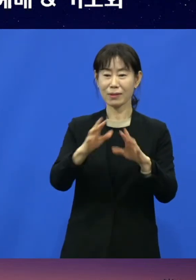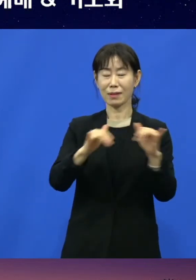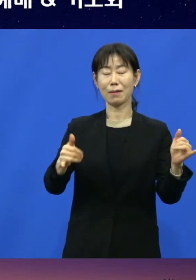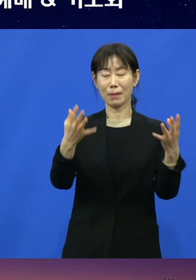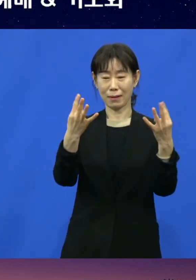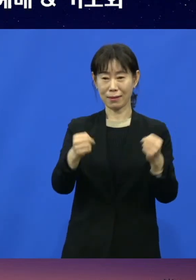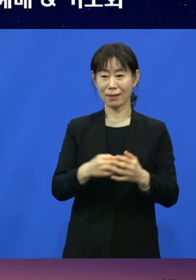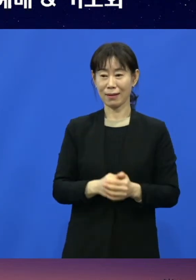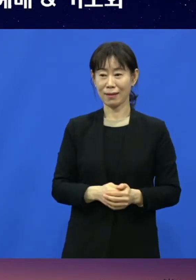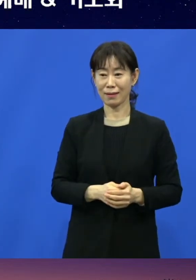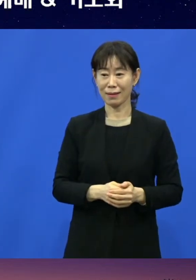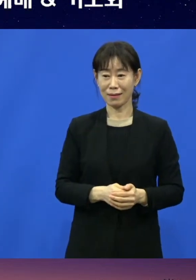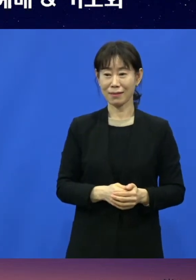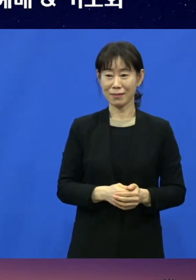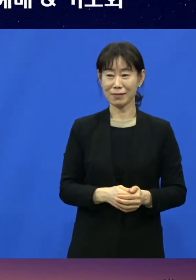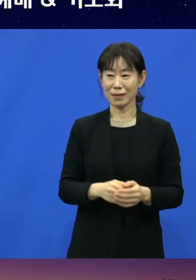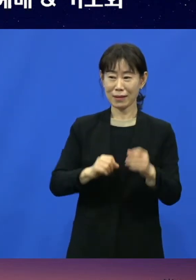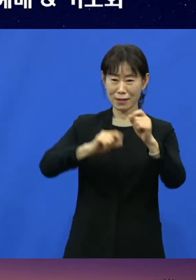너무 노골적으로 동의하지 마시고.